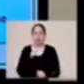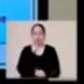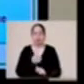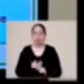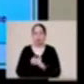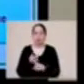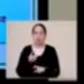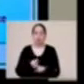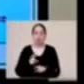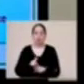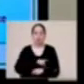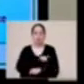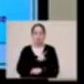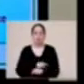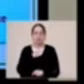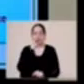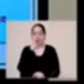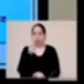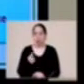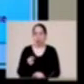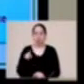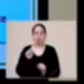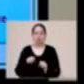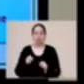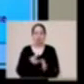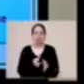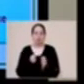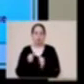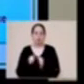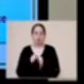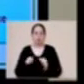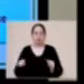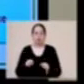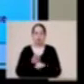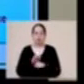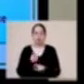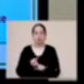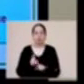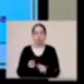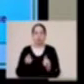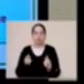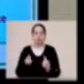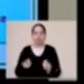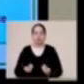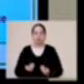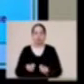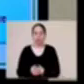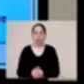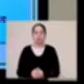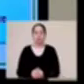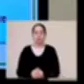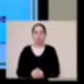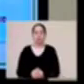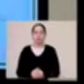помощи очень сильного клюва он может разрывать кожу даже очень крупных животных.